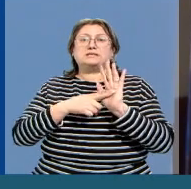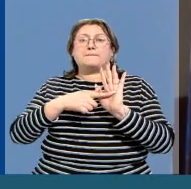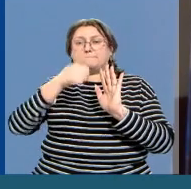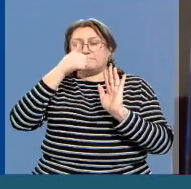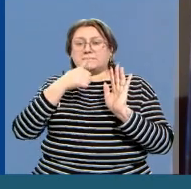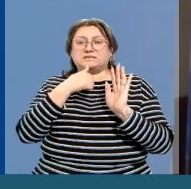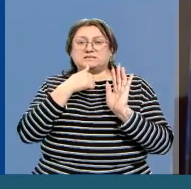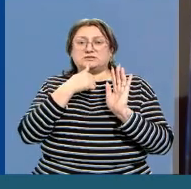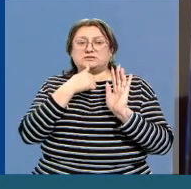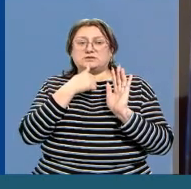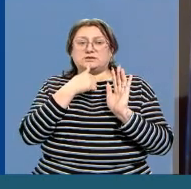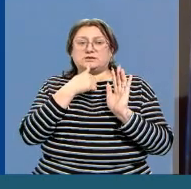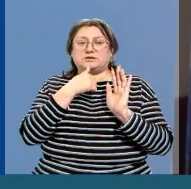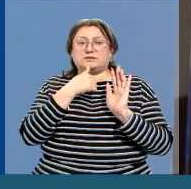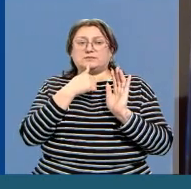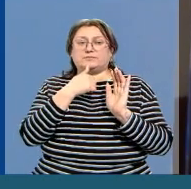семимесячный